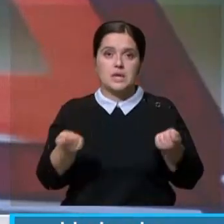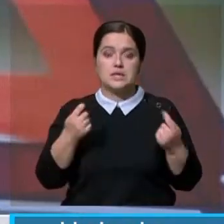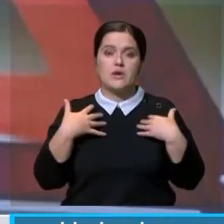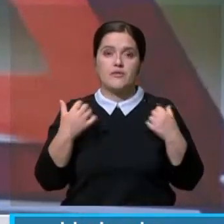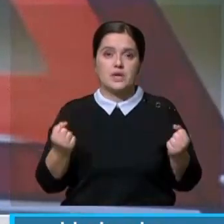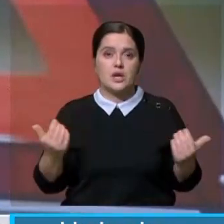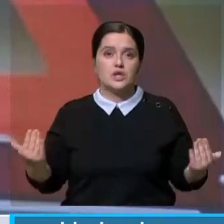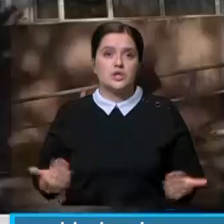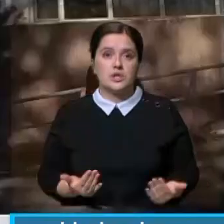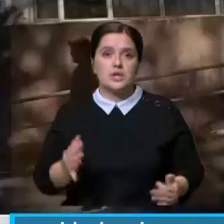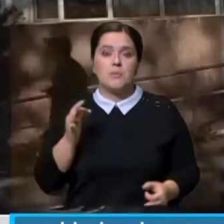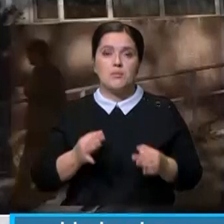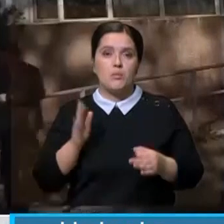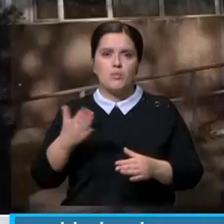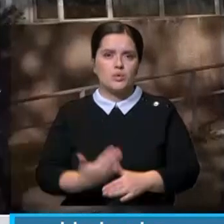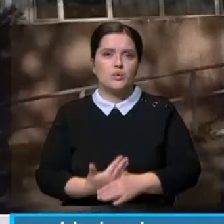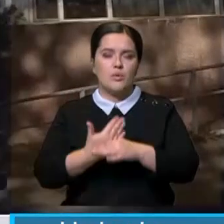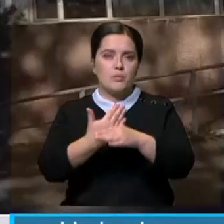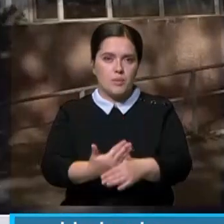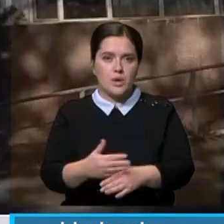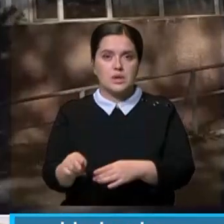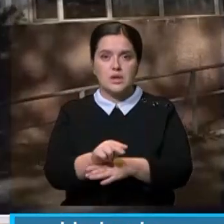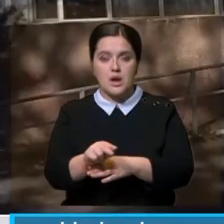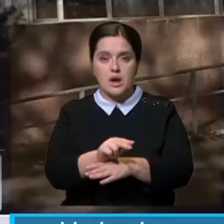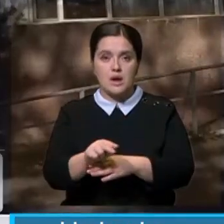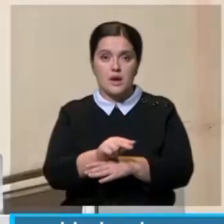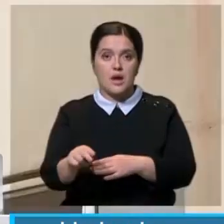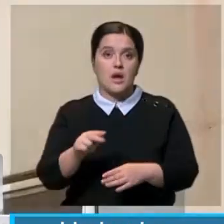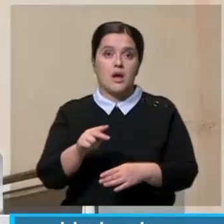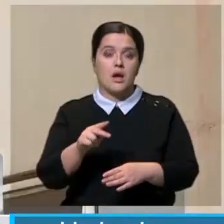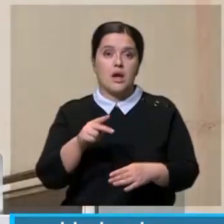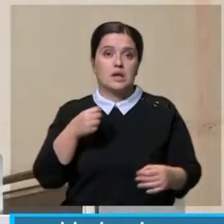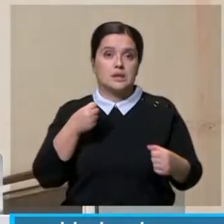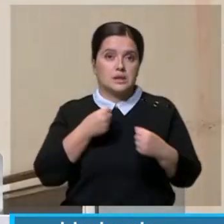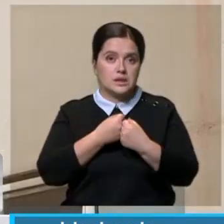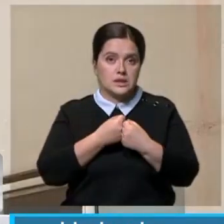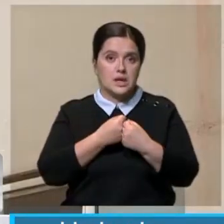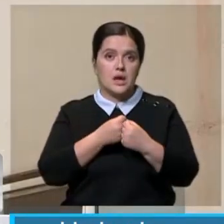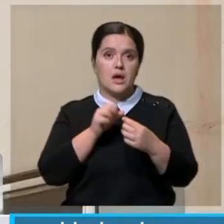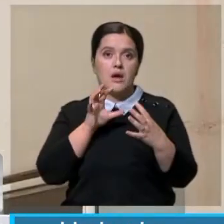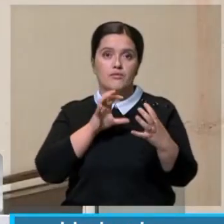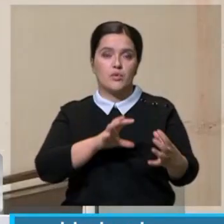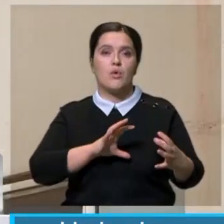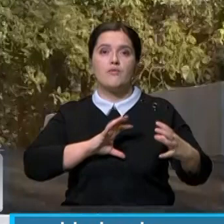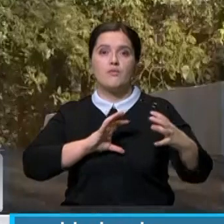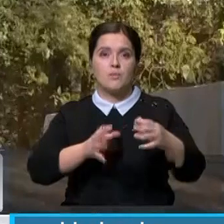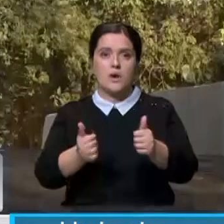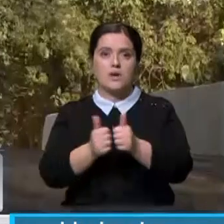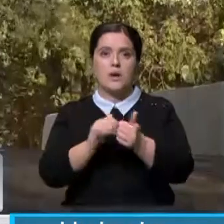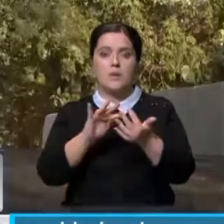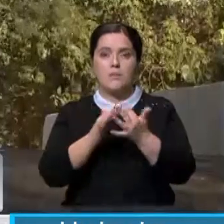Управления здравоохранения, их жизням ничего не угрожает. Им оказывают необходимую помощь. Напомню, накануне в результате ДТП пассажирский